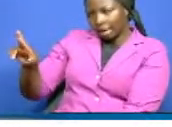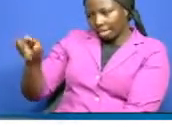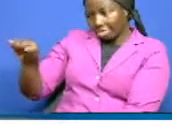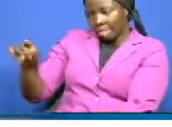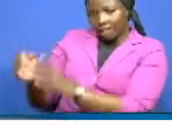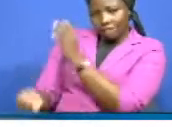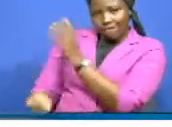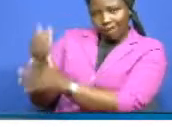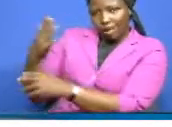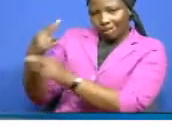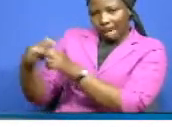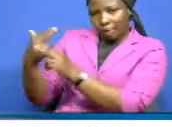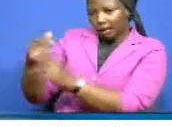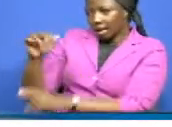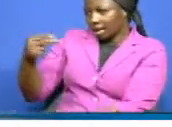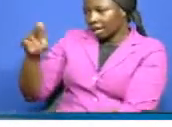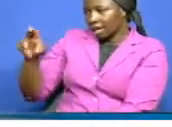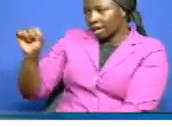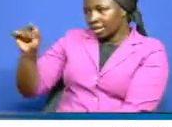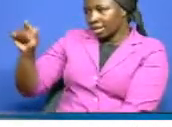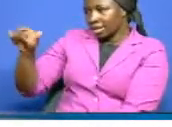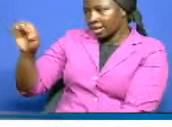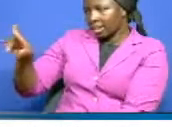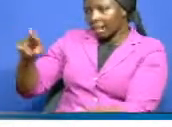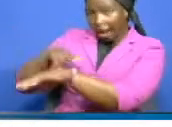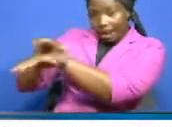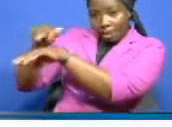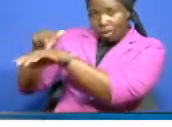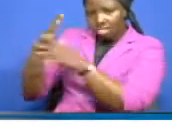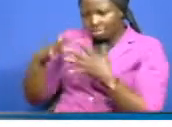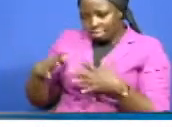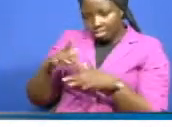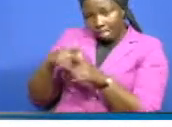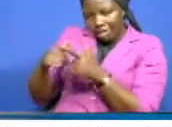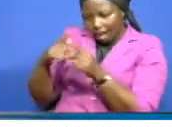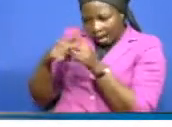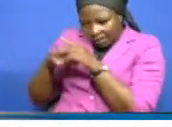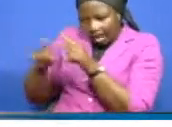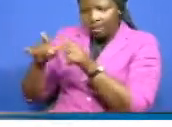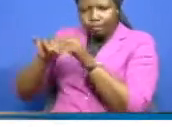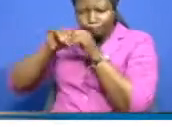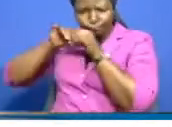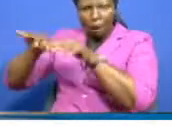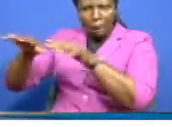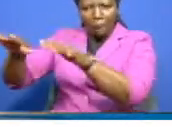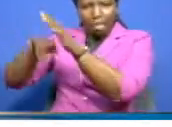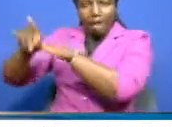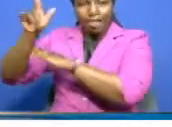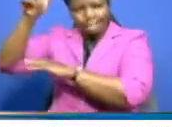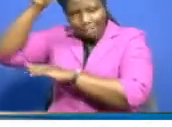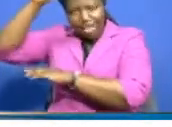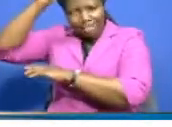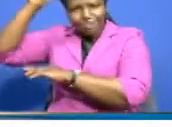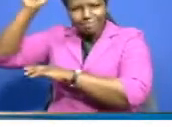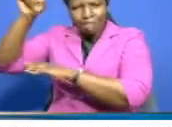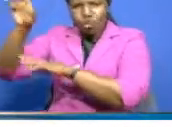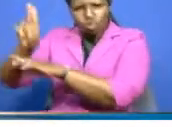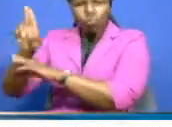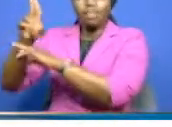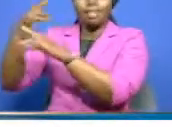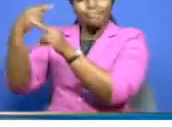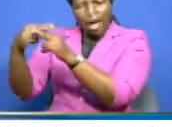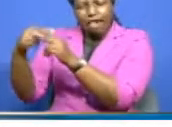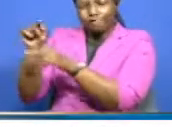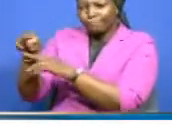Hustler Nation hadi wananchi imekuingia kwenda mashinani huko kutumia jambo la Hustler Nation hadi ndani ya